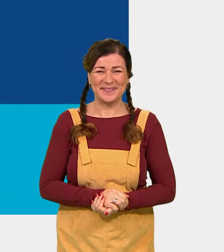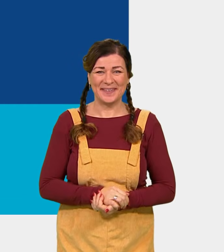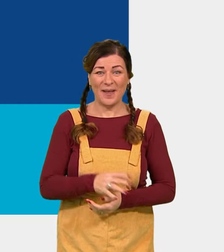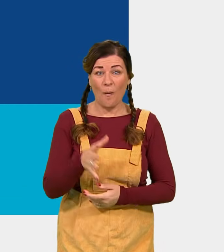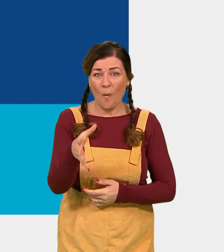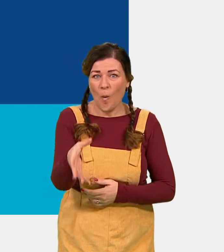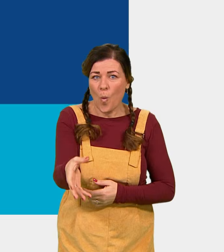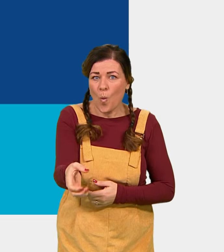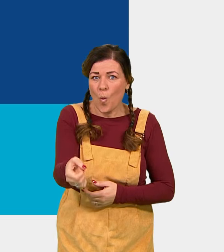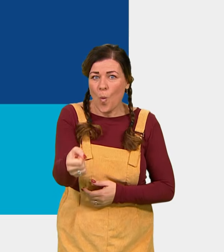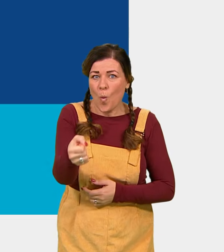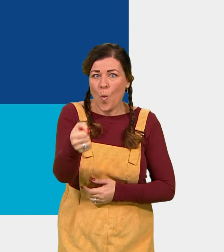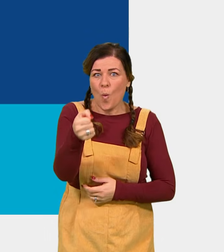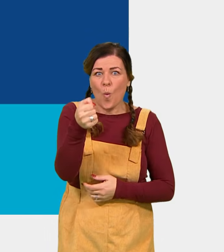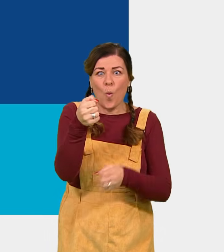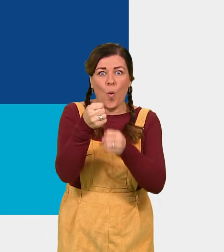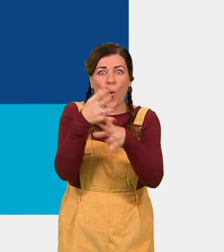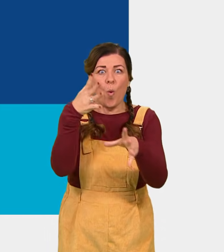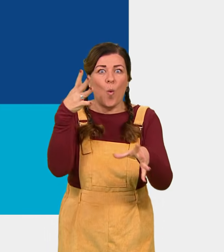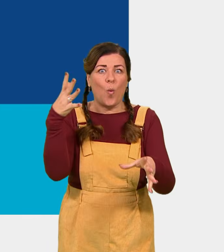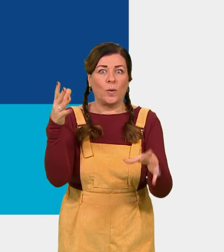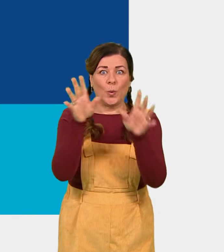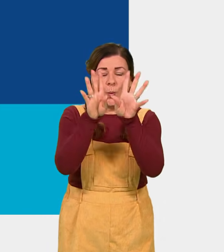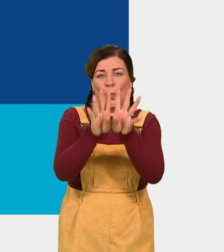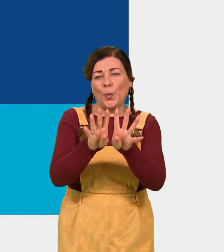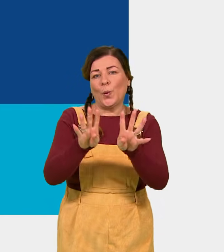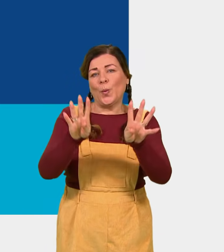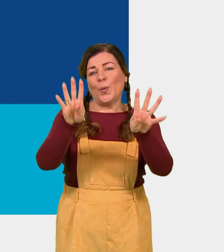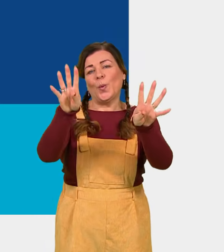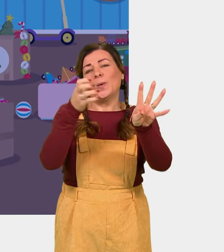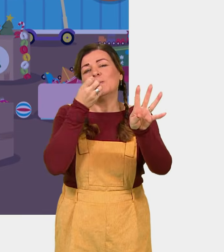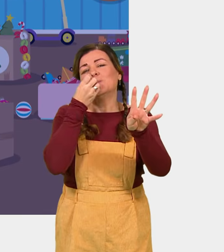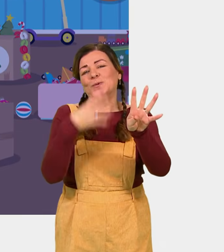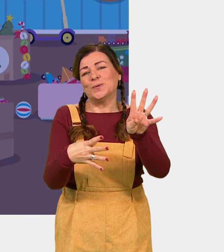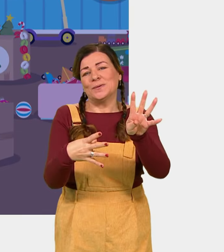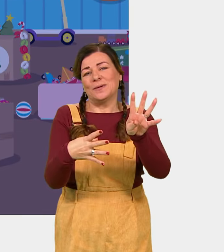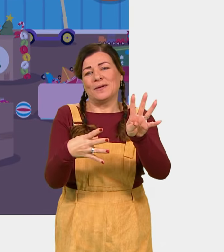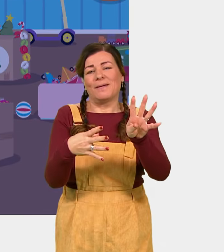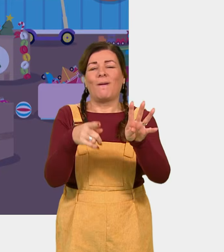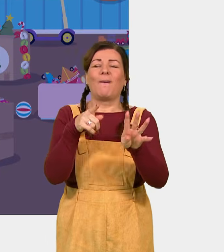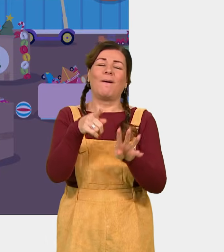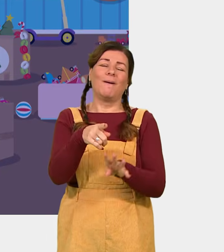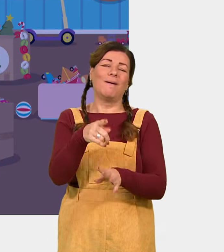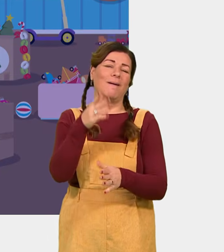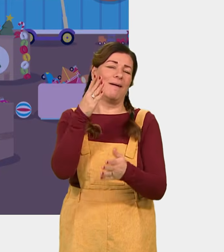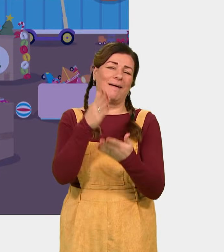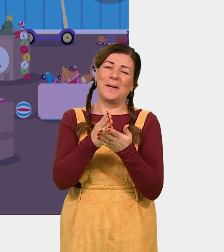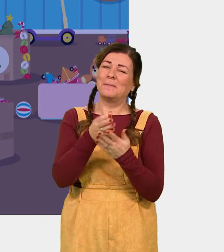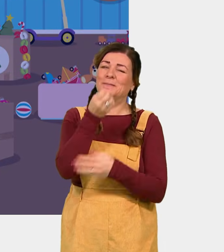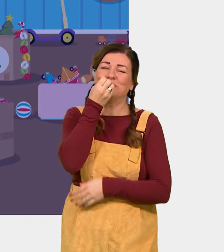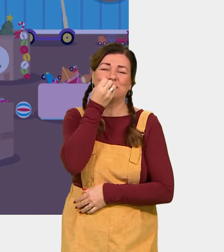Tynnodd Jangle ganwyllbren aer hardd allan o'r bocs. Roedd hi